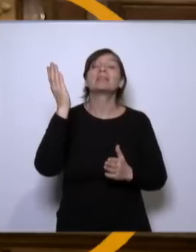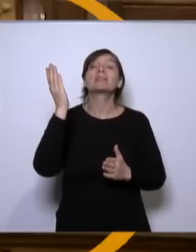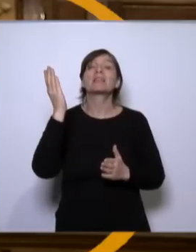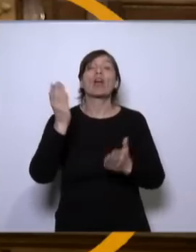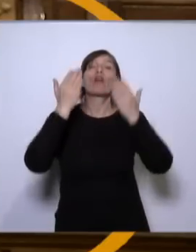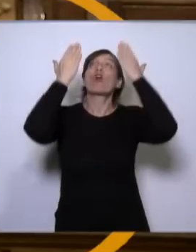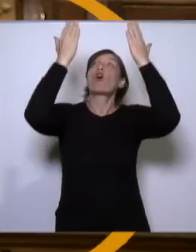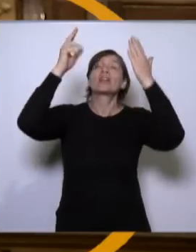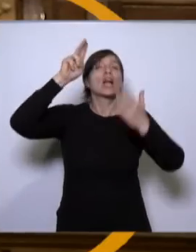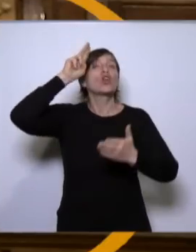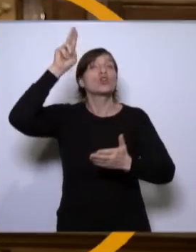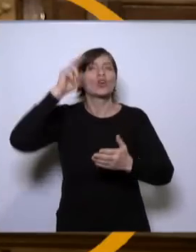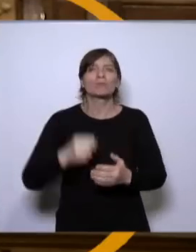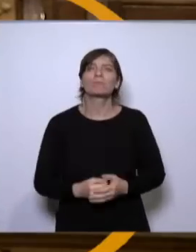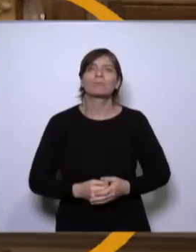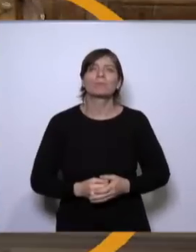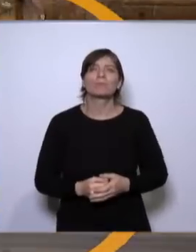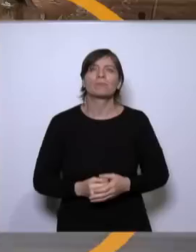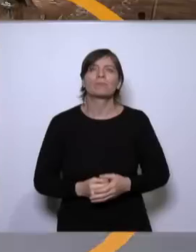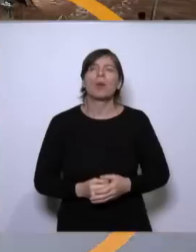당신은 찬미